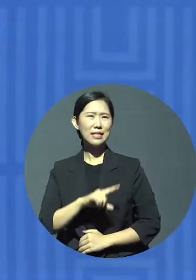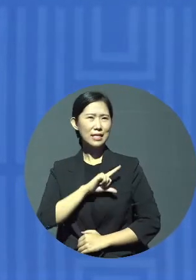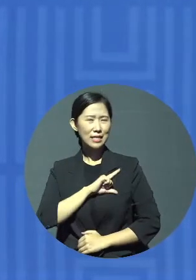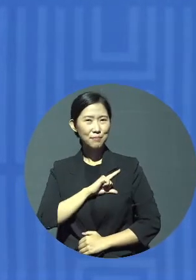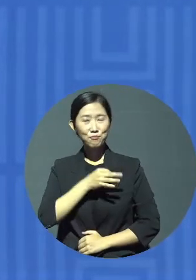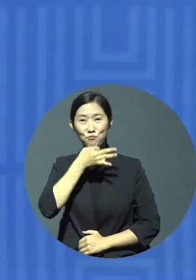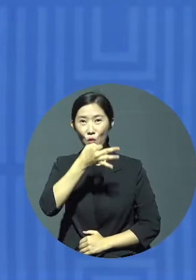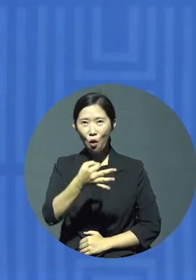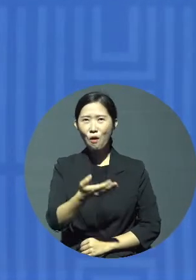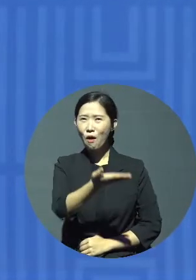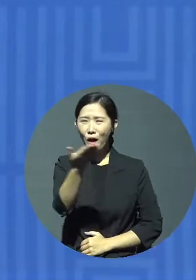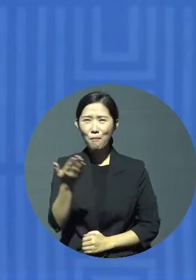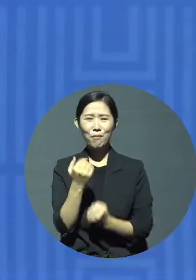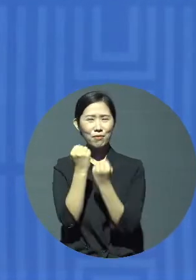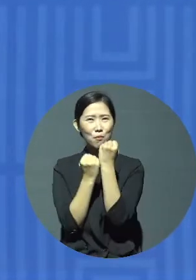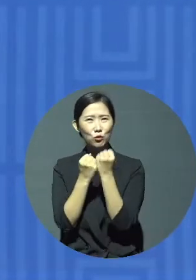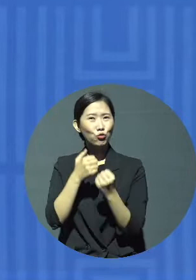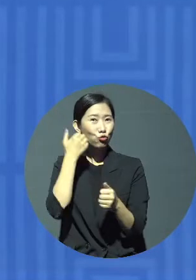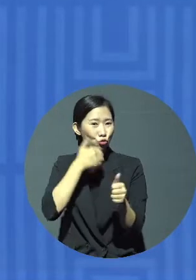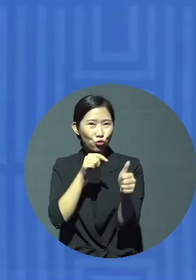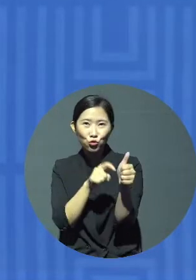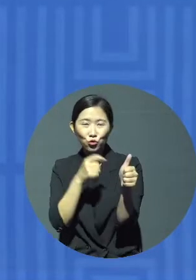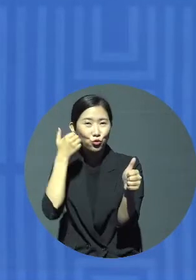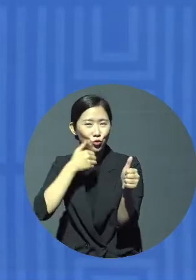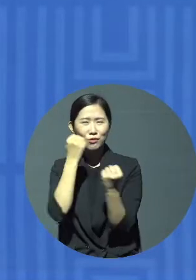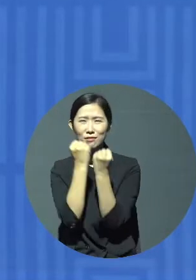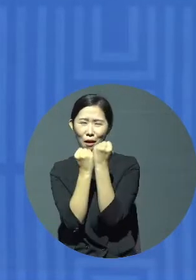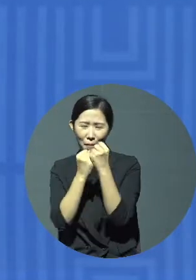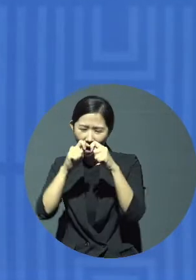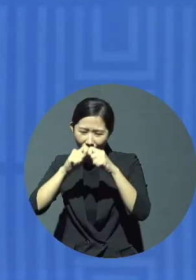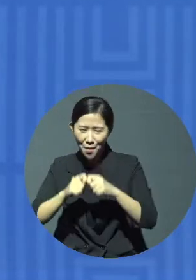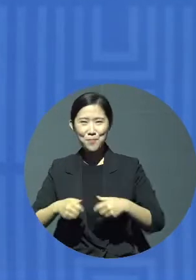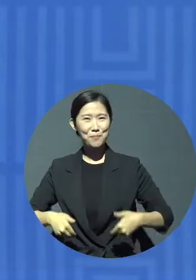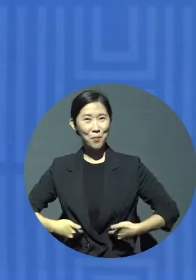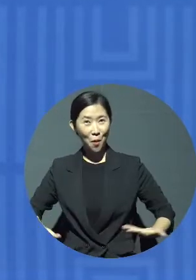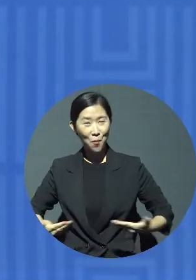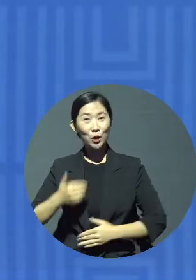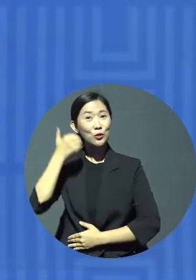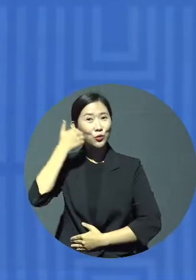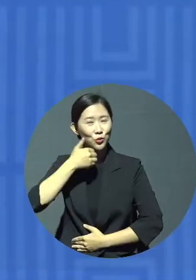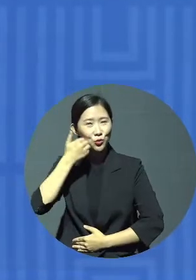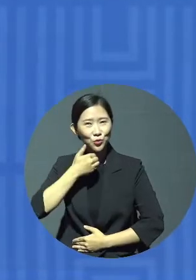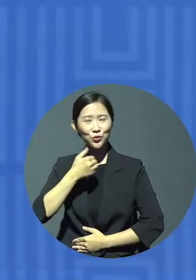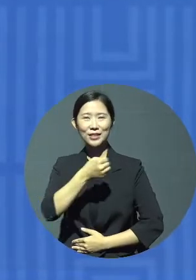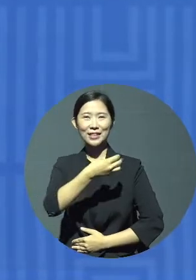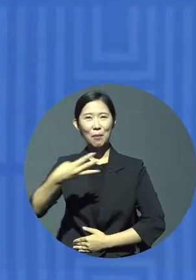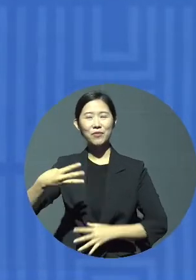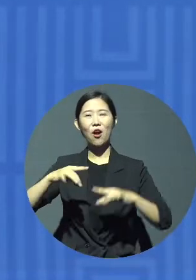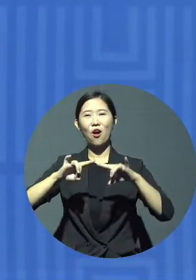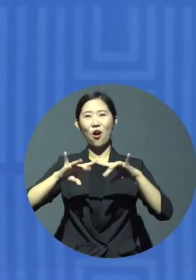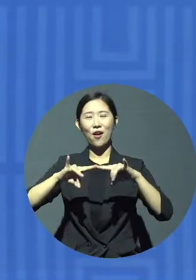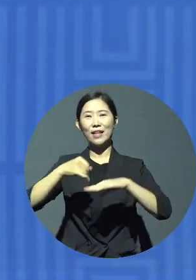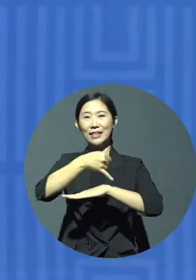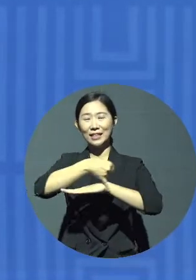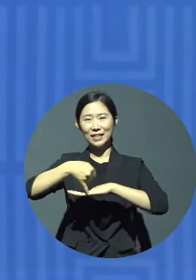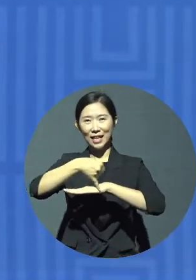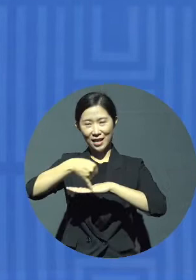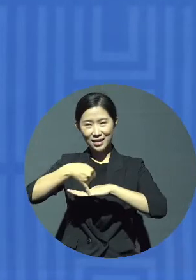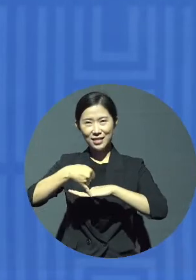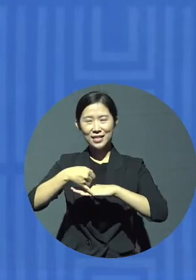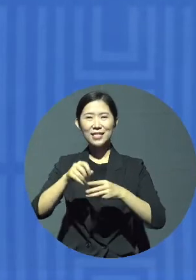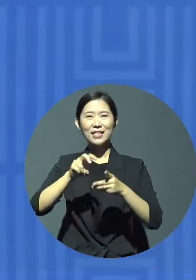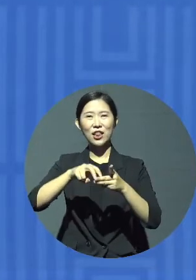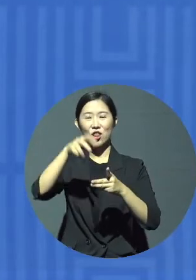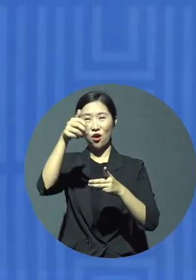부연 설명이 필요 없으신 분인데요. 바로 삼성전자 부사장이신 이돈태 디자인 경영